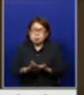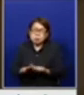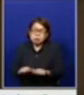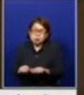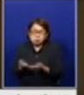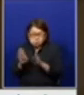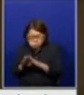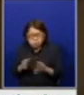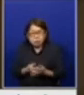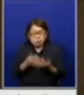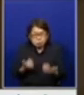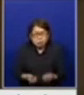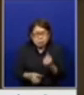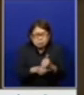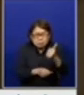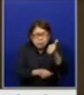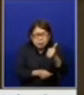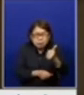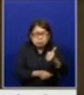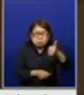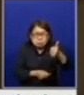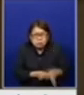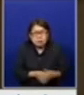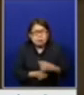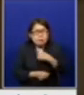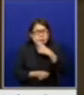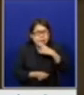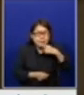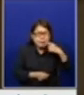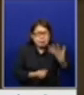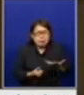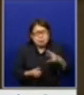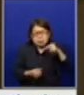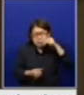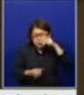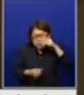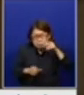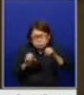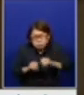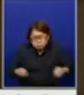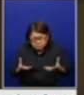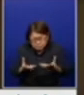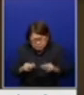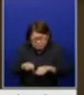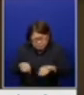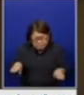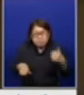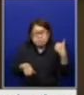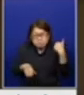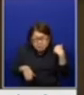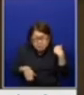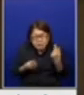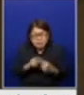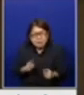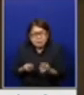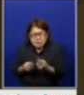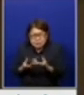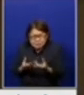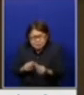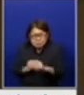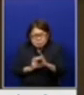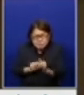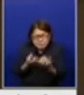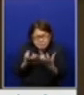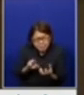ก็ไม่มีมีดินไม่มีน้ำมีน้ำไม่มีดินดินเปรี้ยวดินเสียดินเค็มทำอย่างไรรัฐบาลควรจะเอางบประมาณส่วน